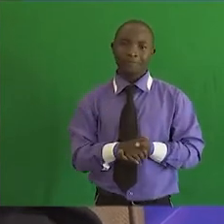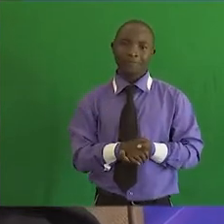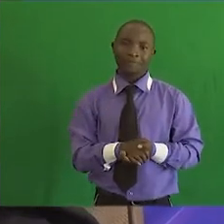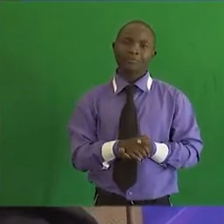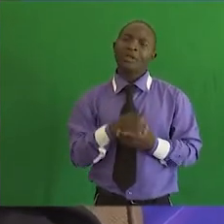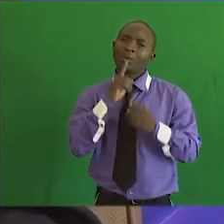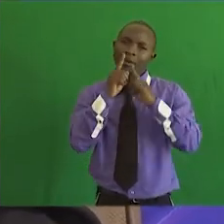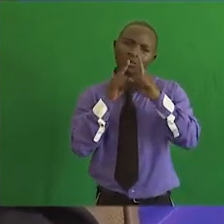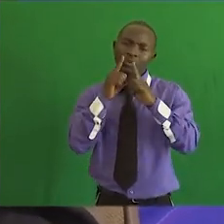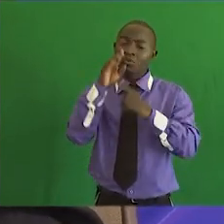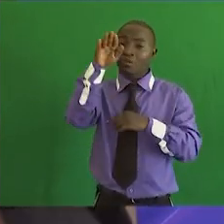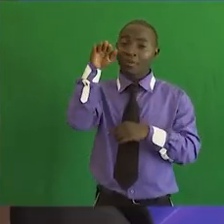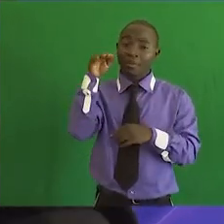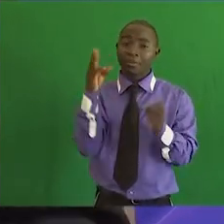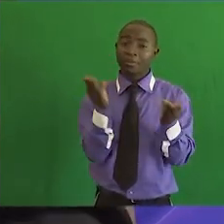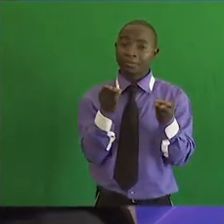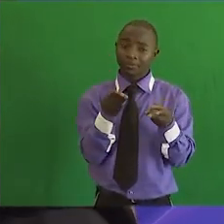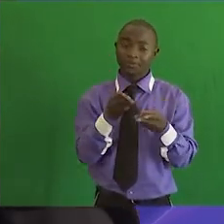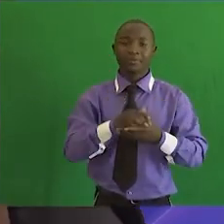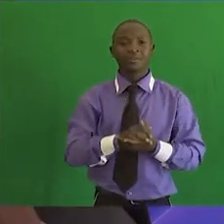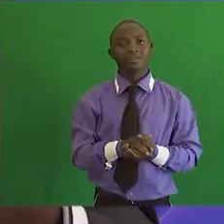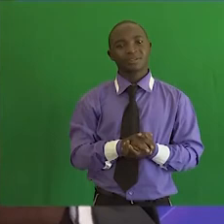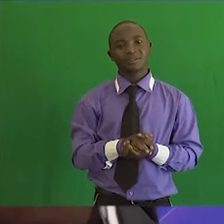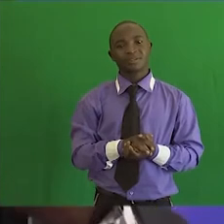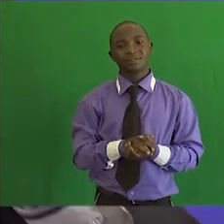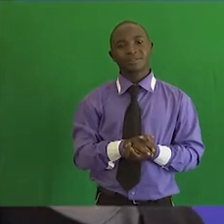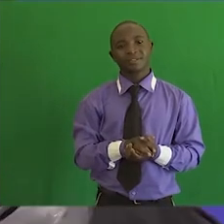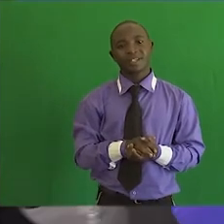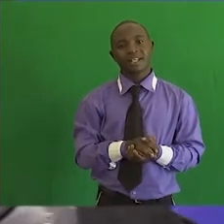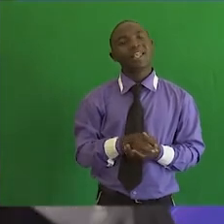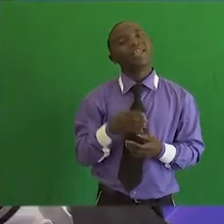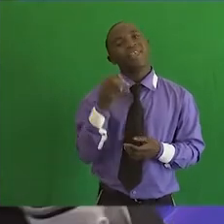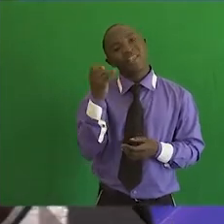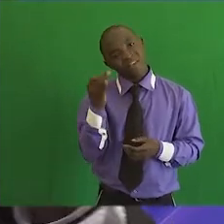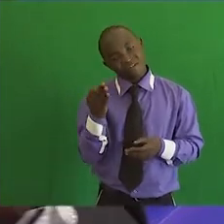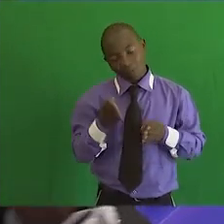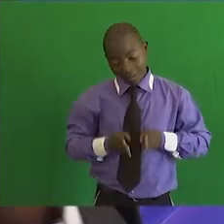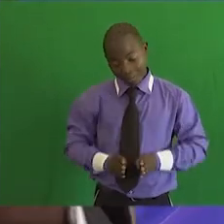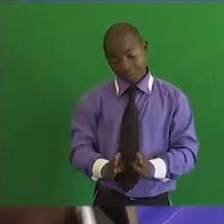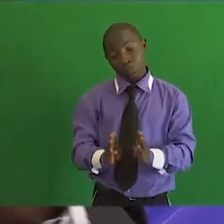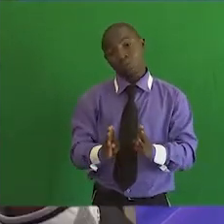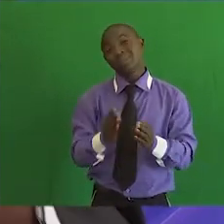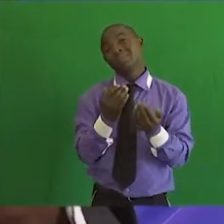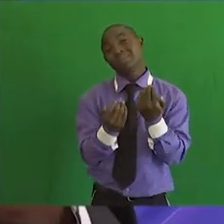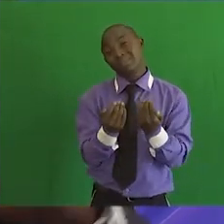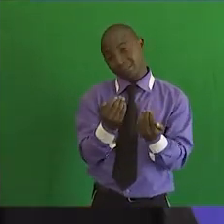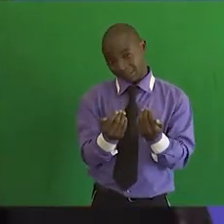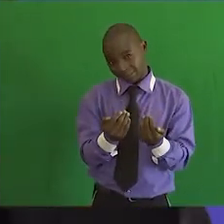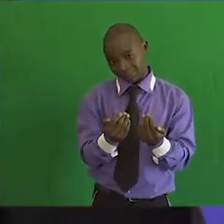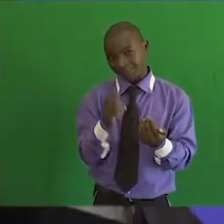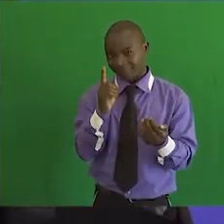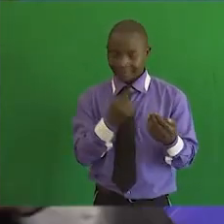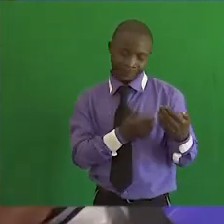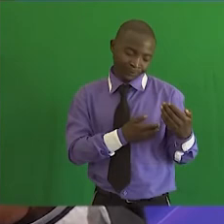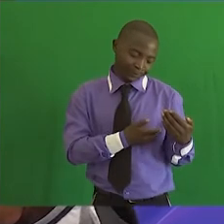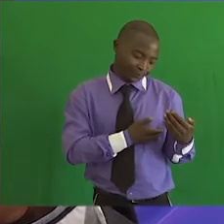unomuyamwisa. Panenge achiyamwa ari kutora mukana wokudzidza zvinhu zvausingakwanisi kutaura iwe nemashoko ako asi ari